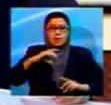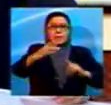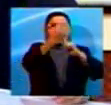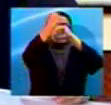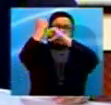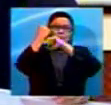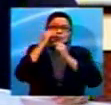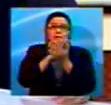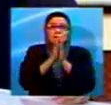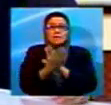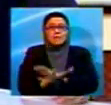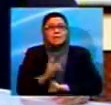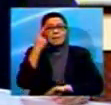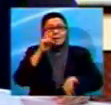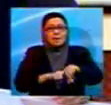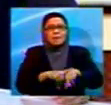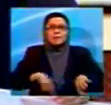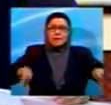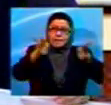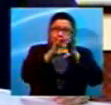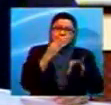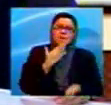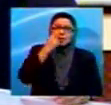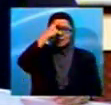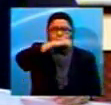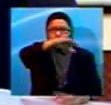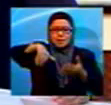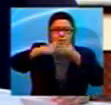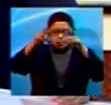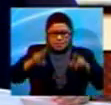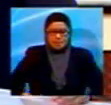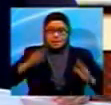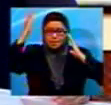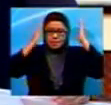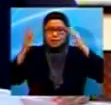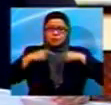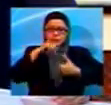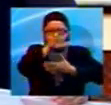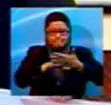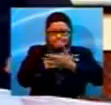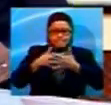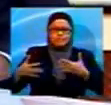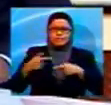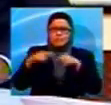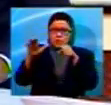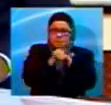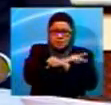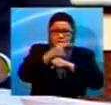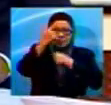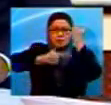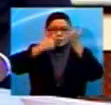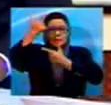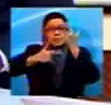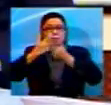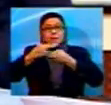pastinya ia menjadi satu detik manis untuk seluruh rakyat Malaysia meskipun munya jadual yang cukup padat sepanjang lawatan Rasmi tiga hari beliau